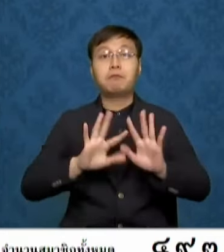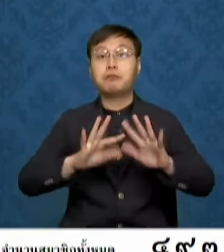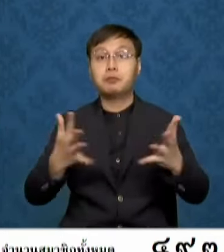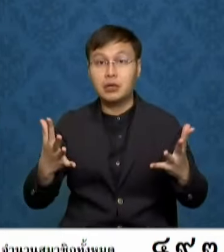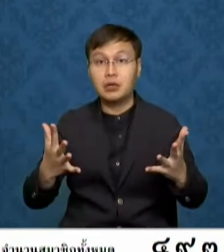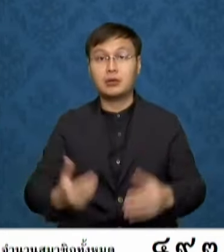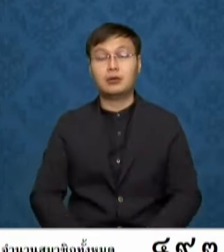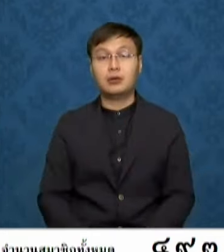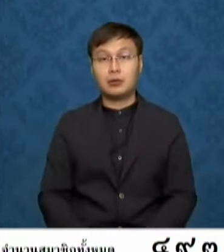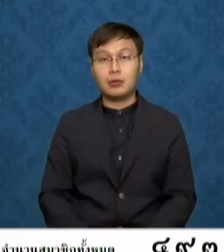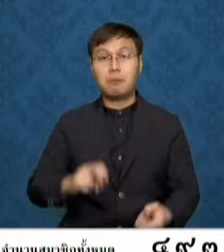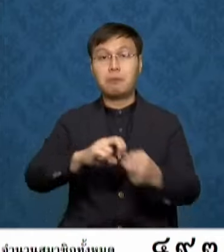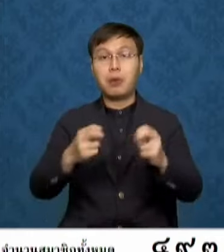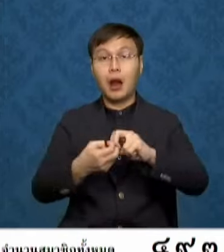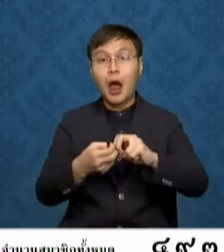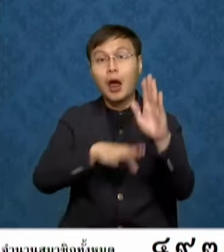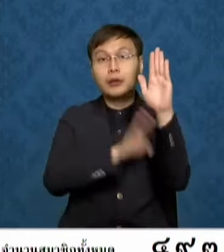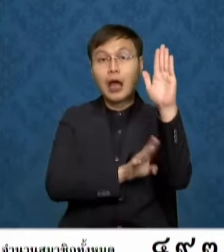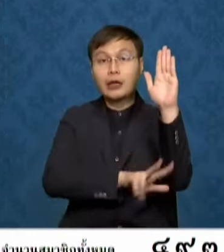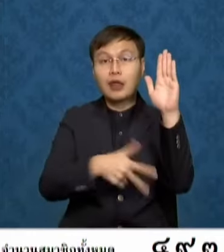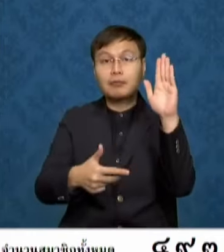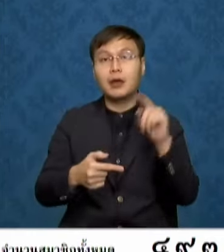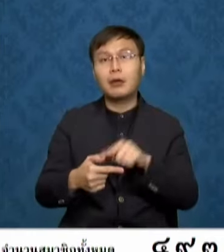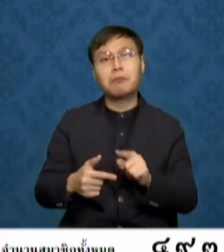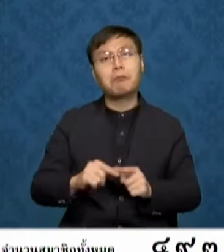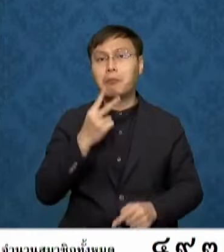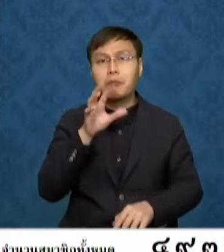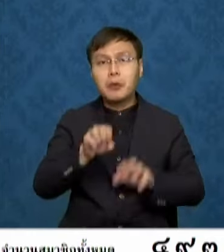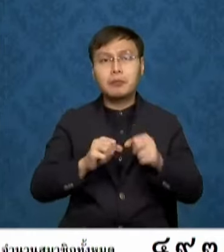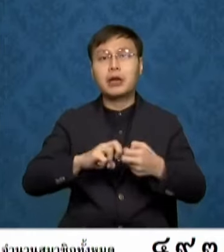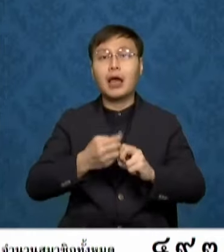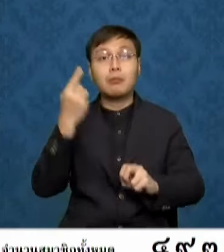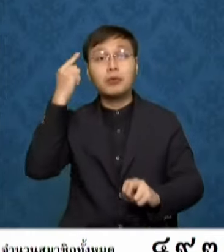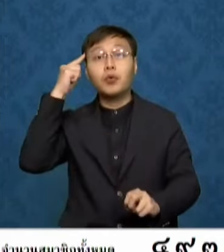สถานการณ์ปัญหปัญหาของจังหวัดชายแดนภาคใต้ไม่ออก